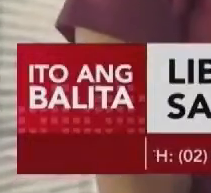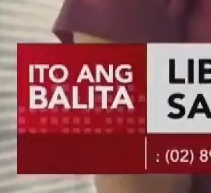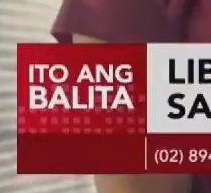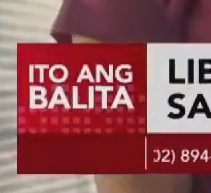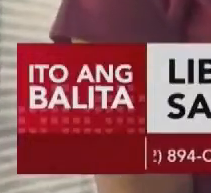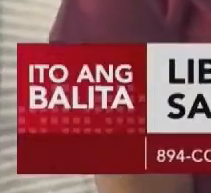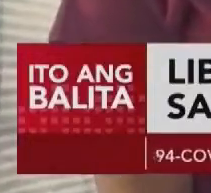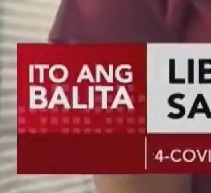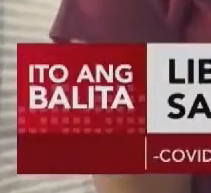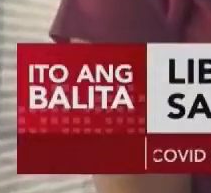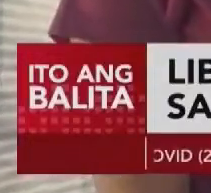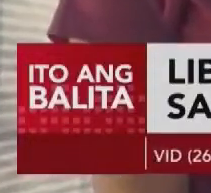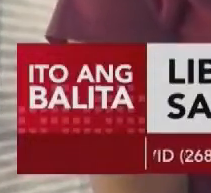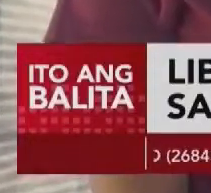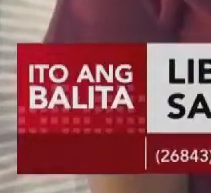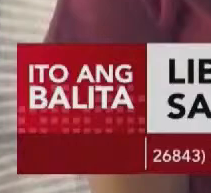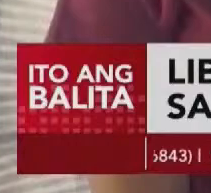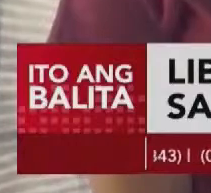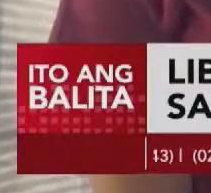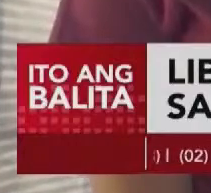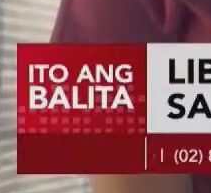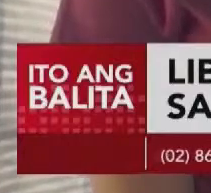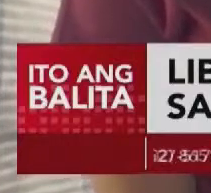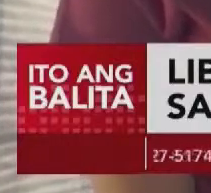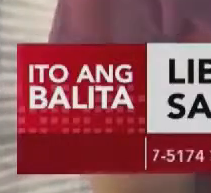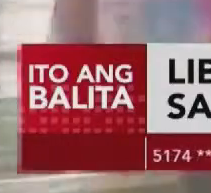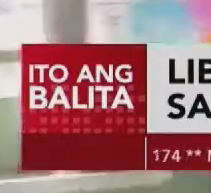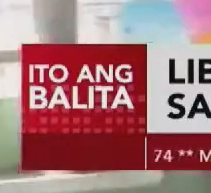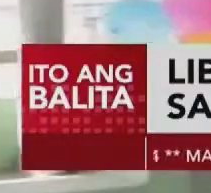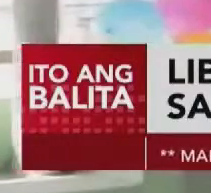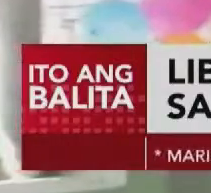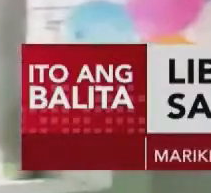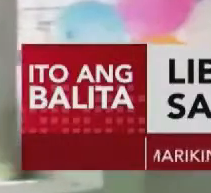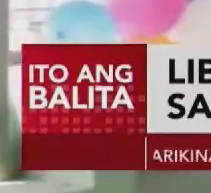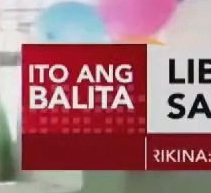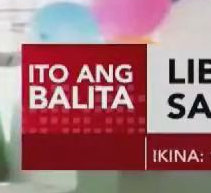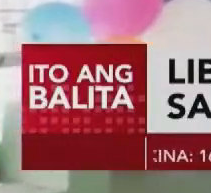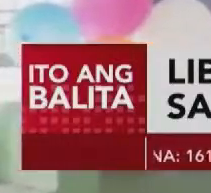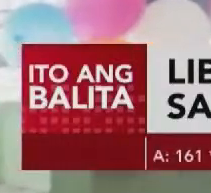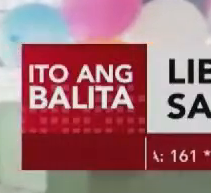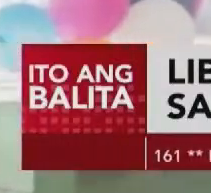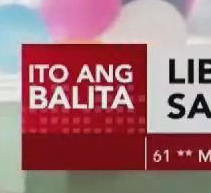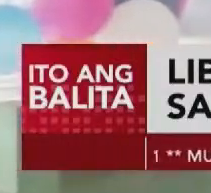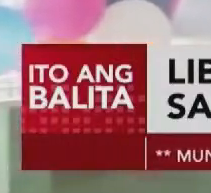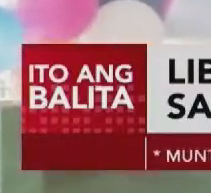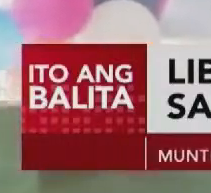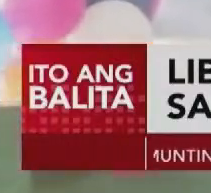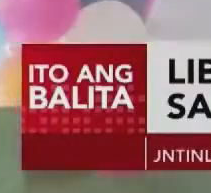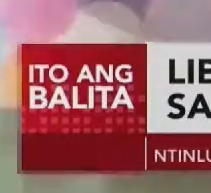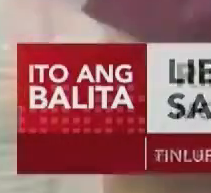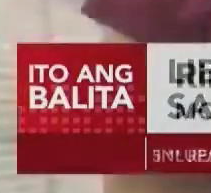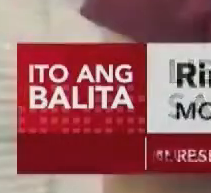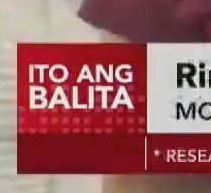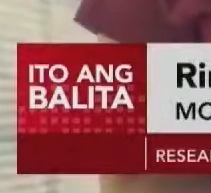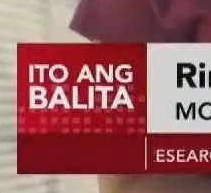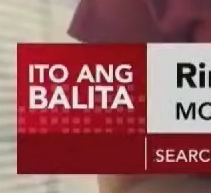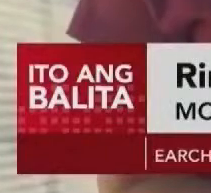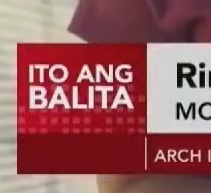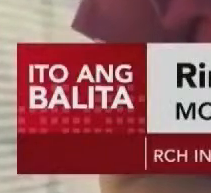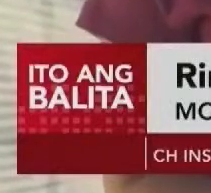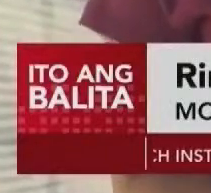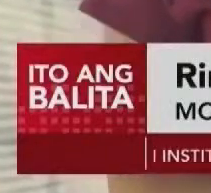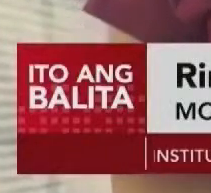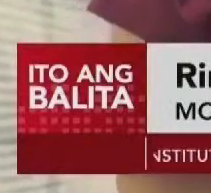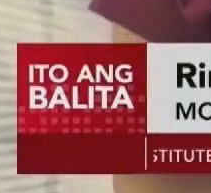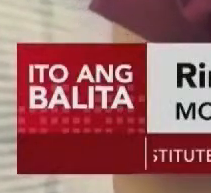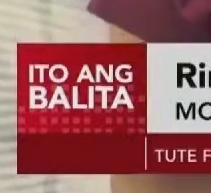Sa una po sa lahat, maraming salamat sa Lord po at saka MCGI po. Maraming